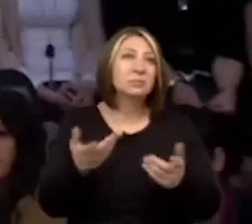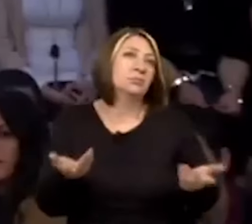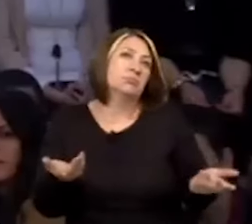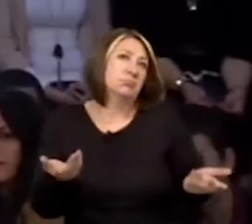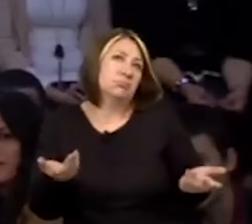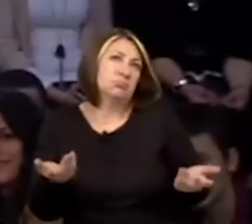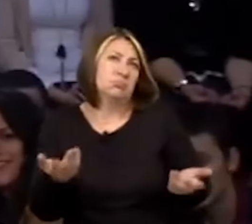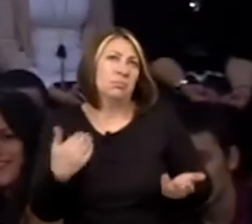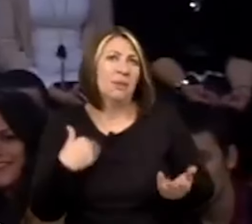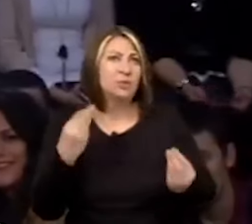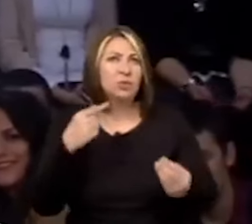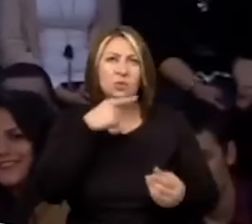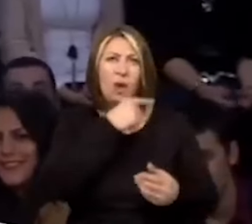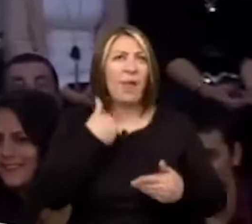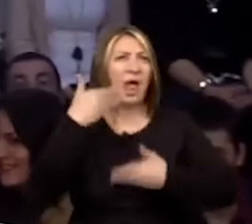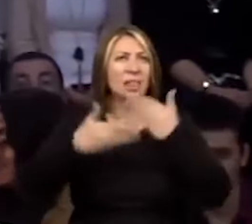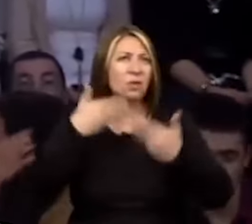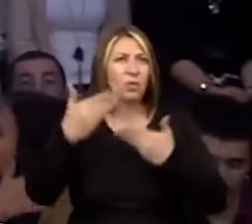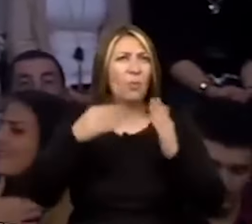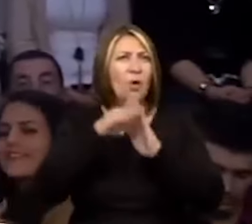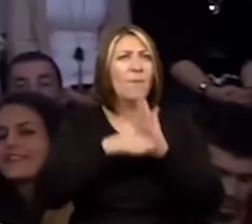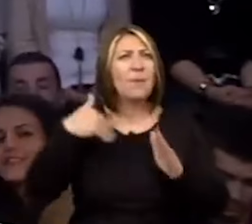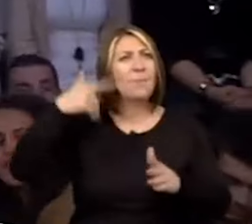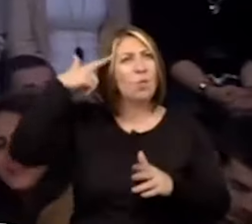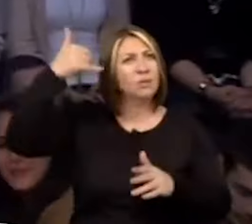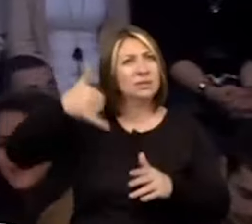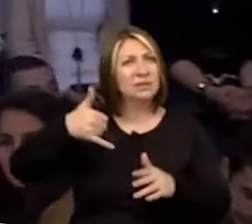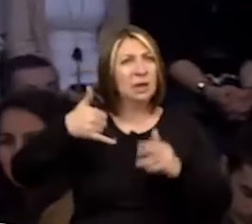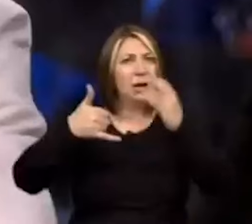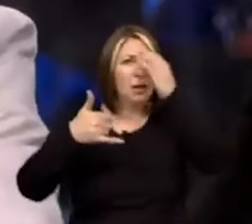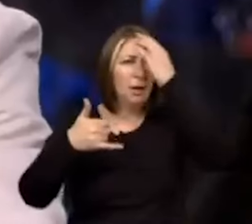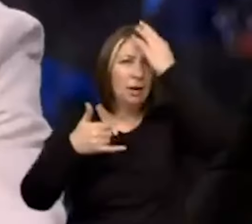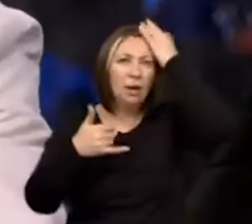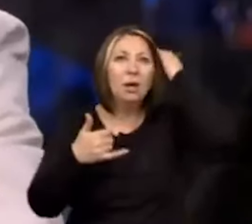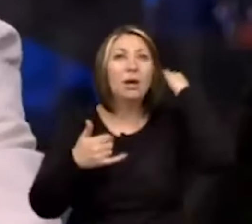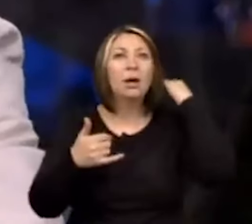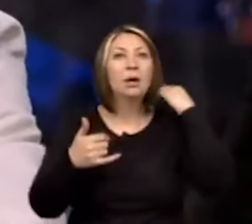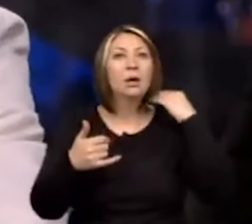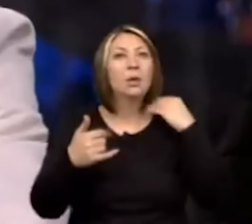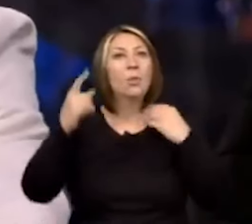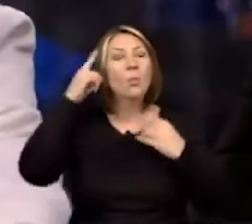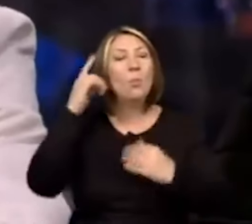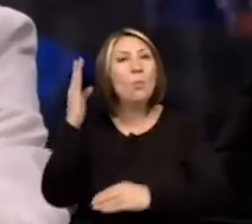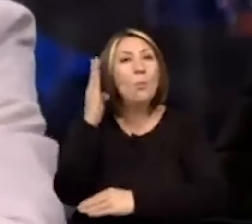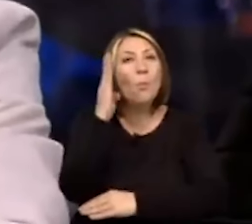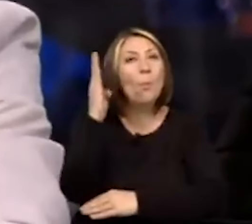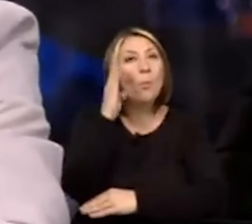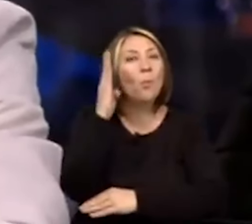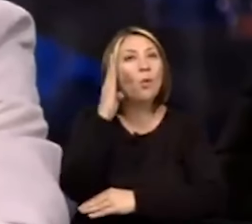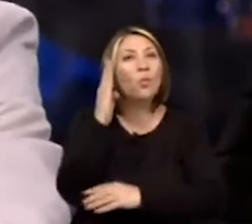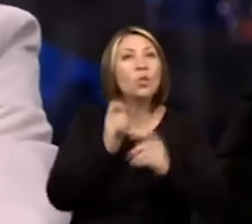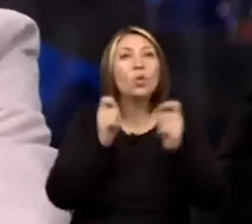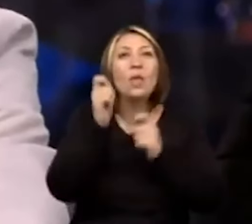yani? Tabii ki ben çok zorlanıyorum. Anlatıyorum her programda boyum çok kısa. Yani öyle... Boyumu kullanabilme yani